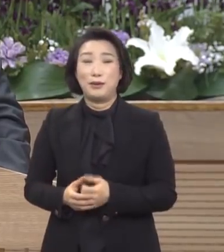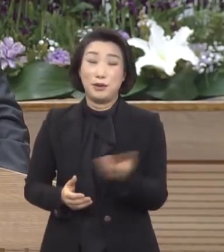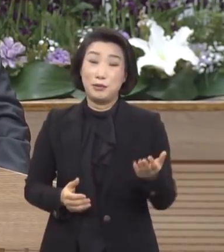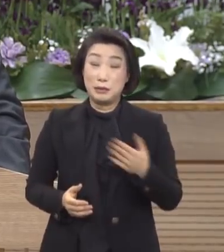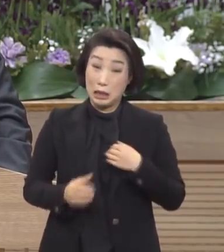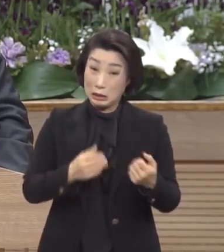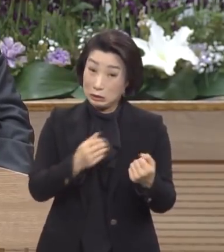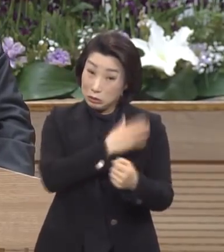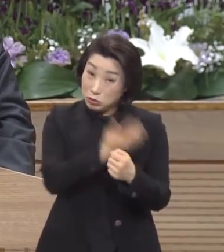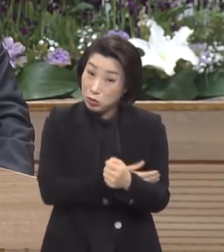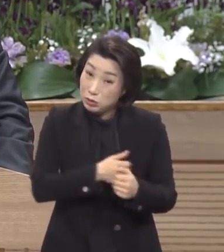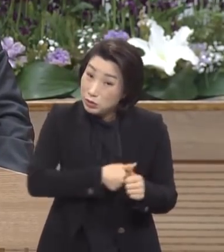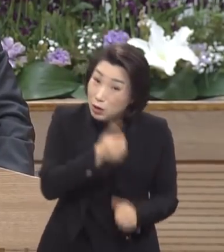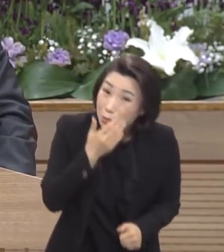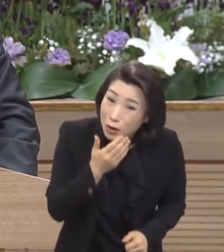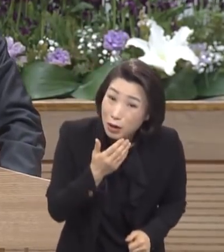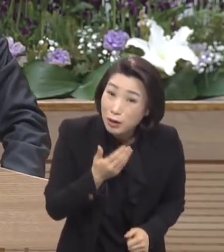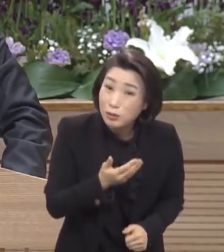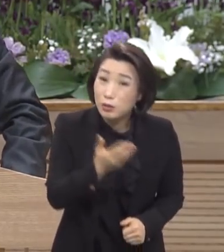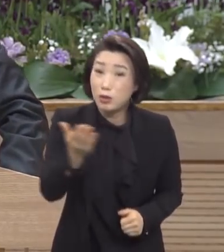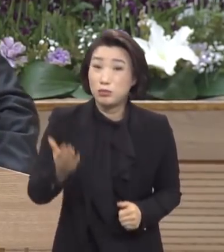내 능력으로 이길 수 있느냐?